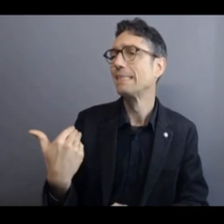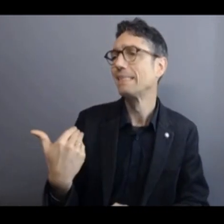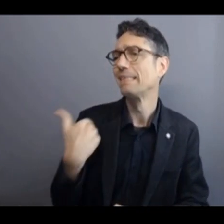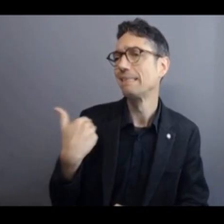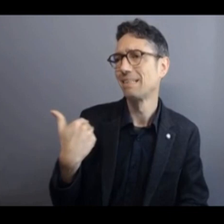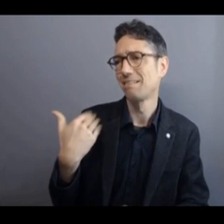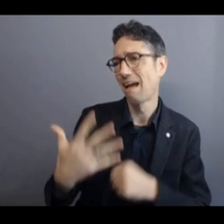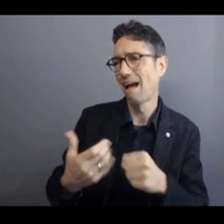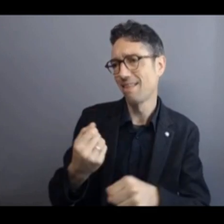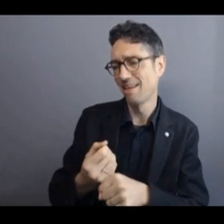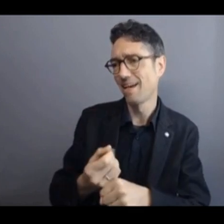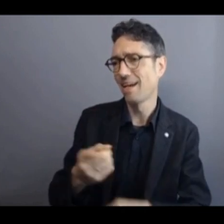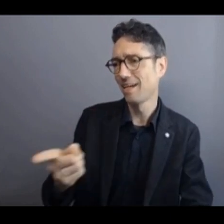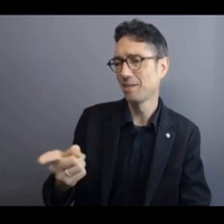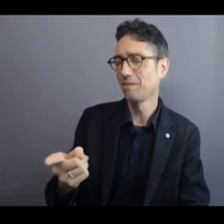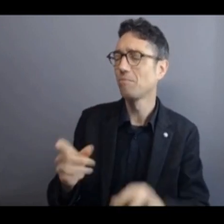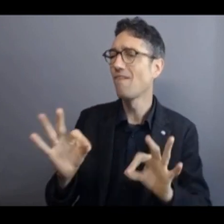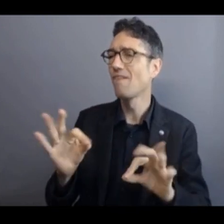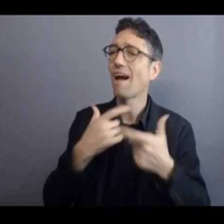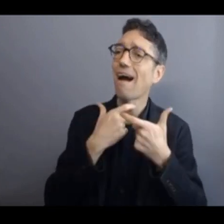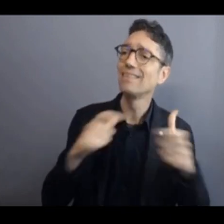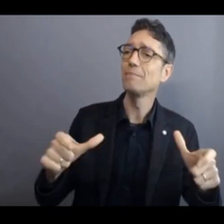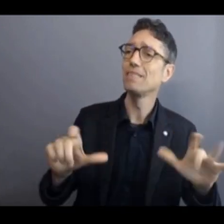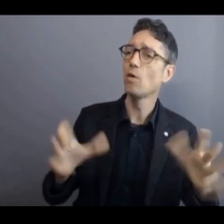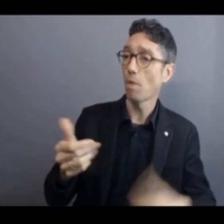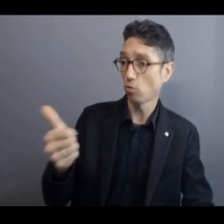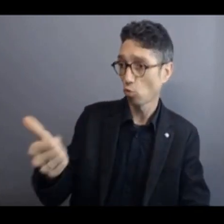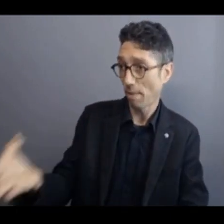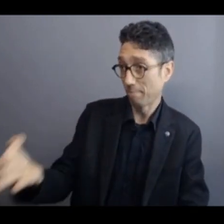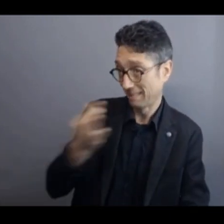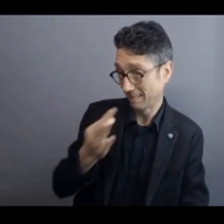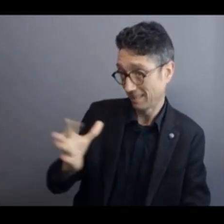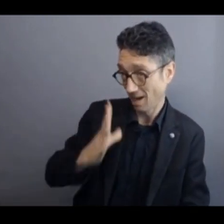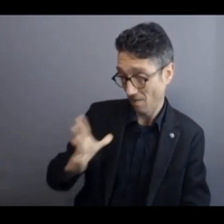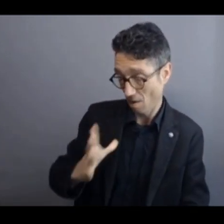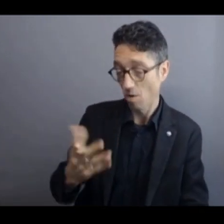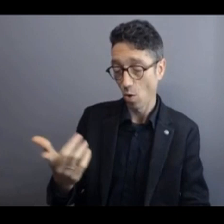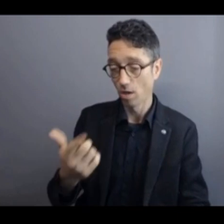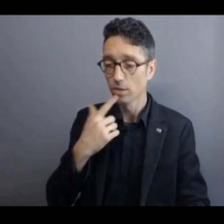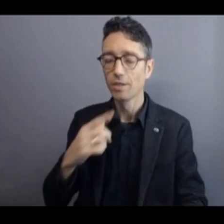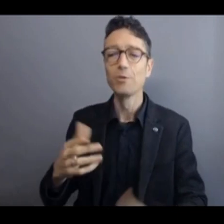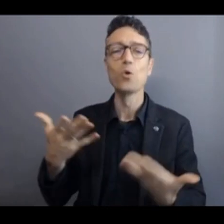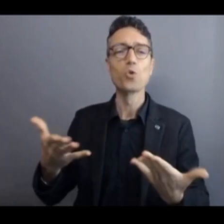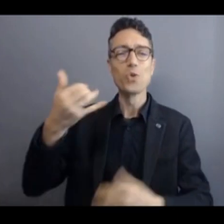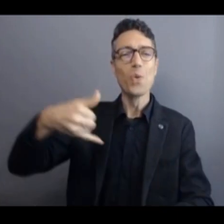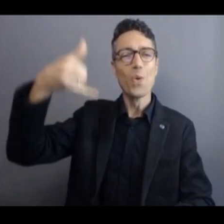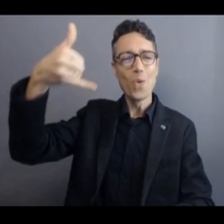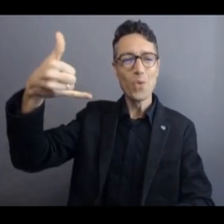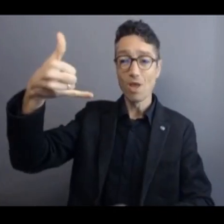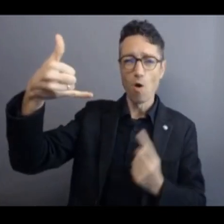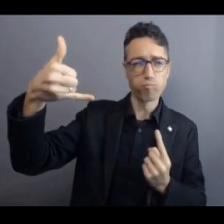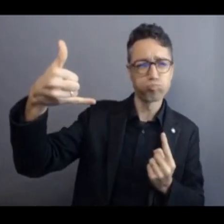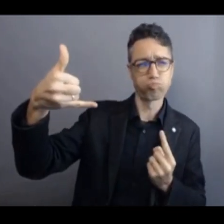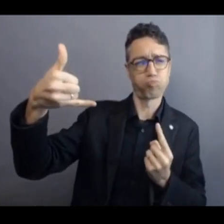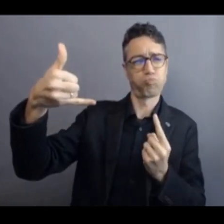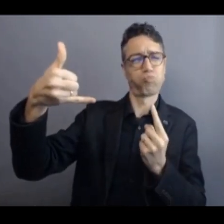tu disais aujourd'hui le voyage sur la Lune est possible, on peut voyager sur la Lune et pourtant il est encore difficile de